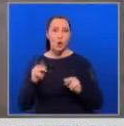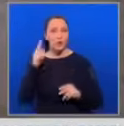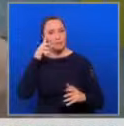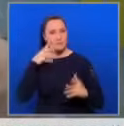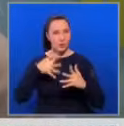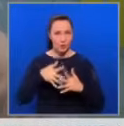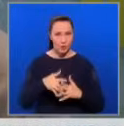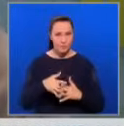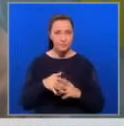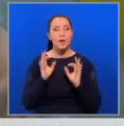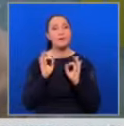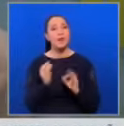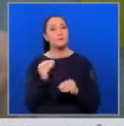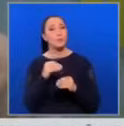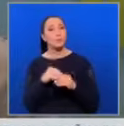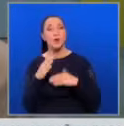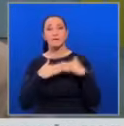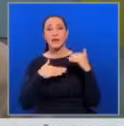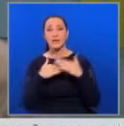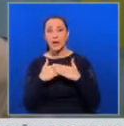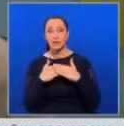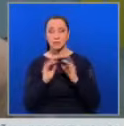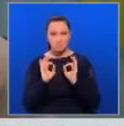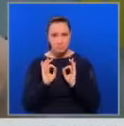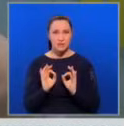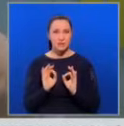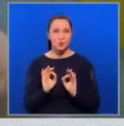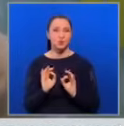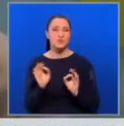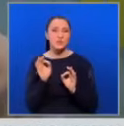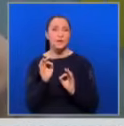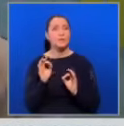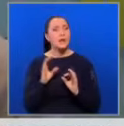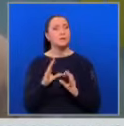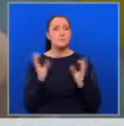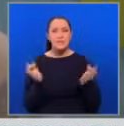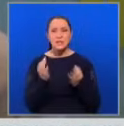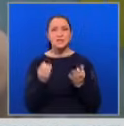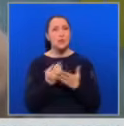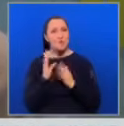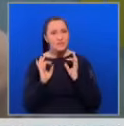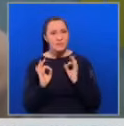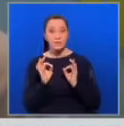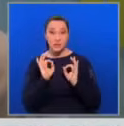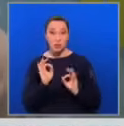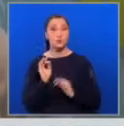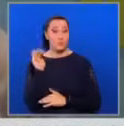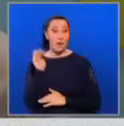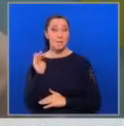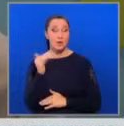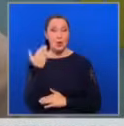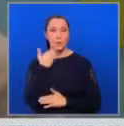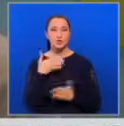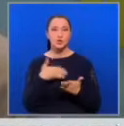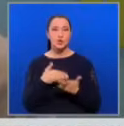психологията такава допълнителна квалификация със сигурност изобщо специалисти от нов тип със сигурност биха били от